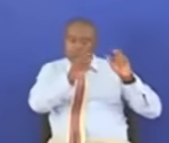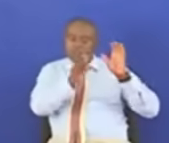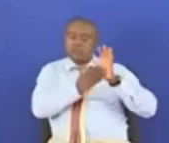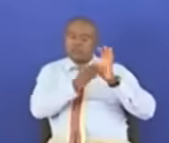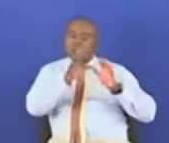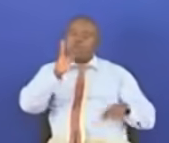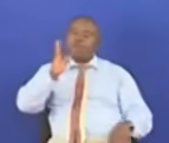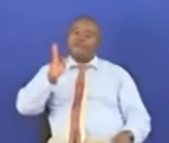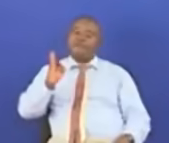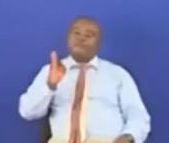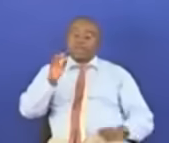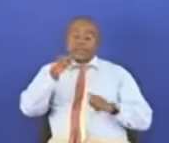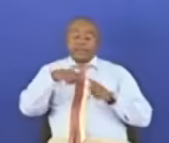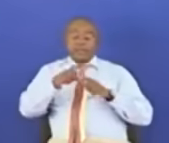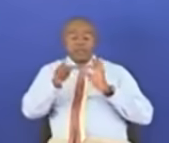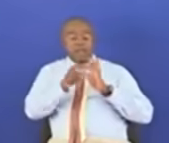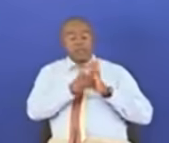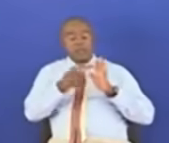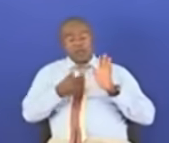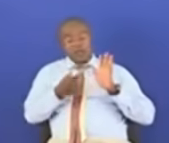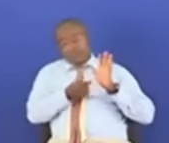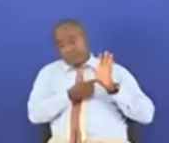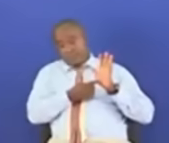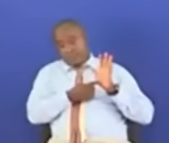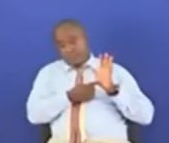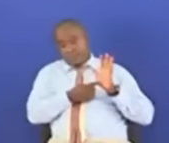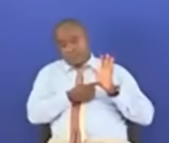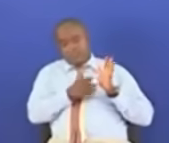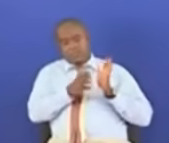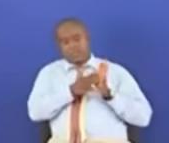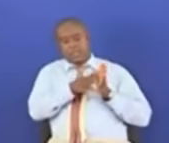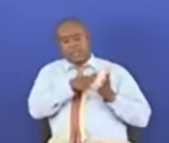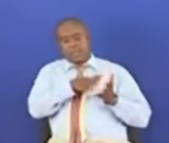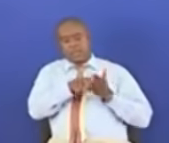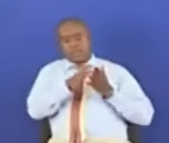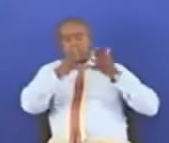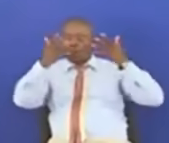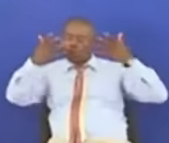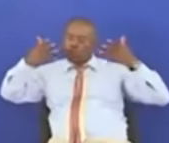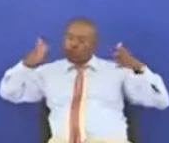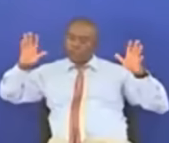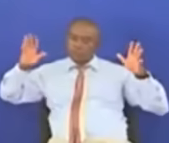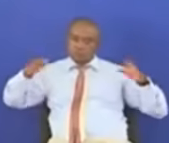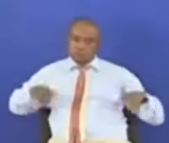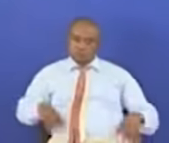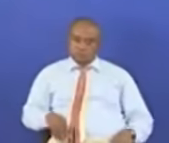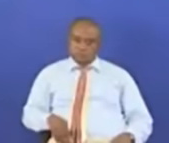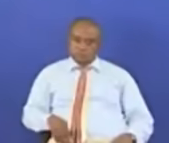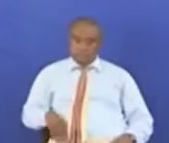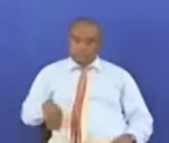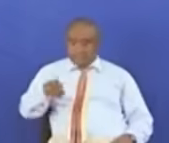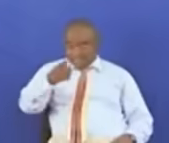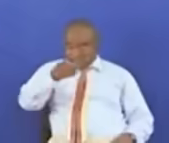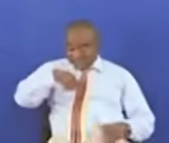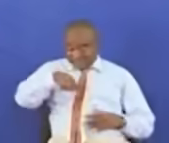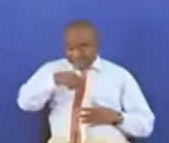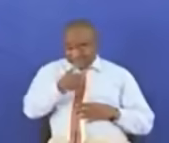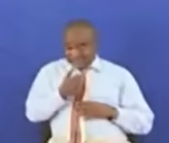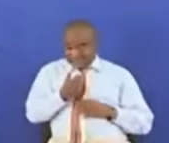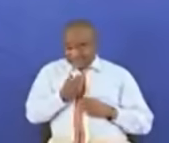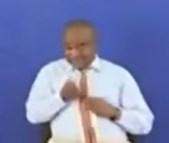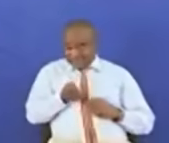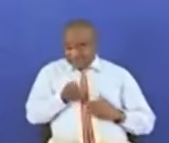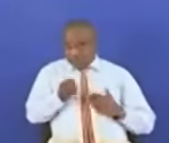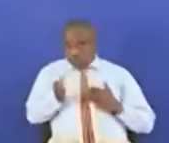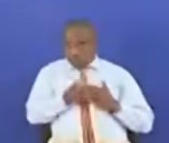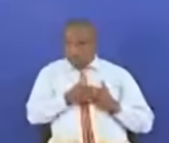9F katika katiba yetu ya Jamhuri ya Muungano wa Tanzania inaeleza bayana kwamba sisi tunafungwa na